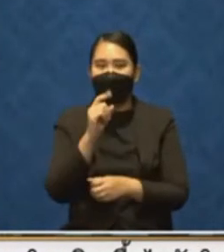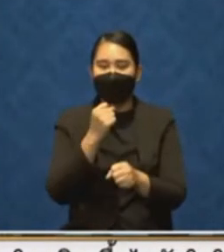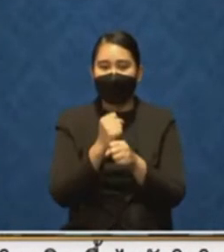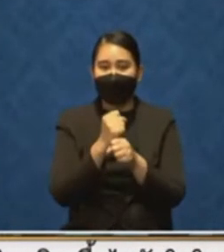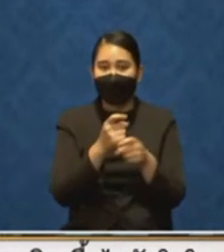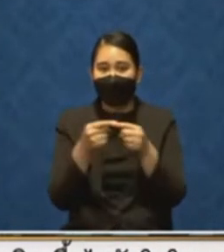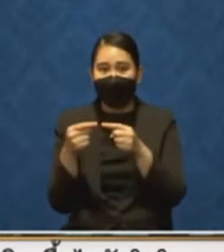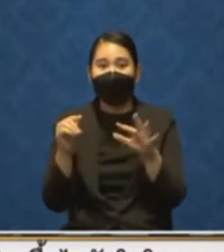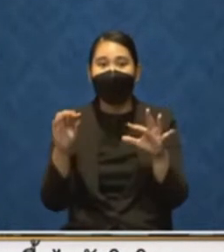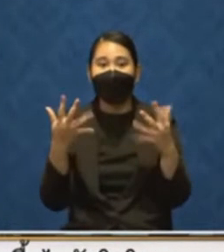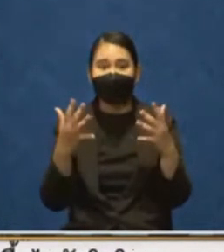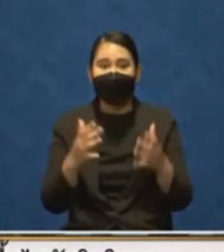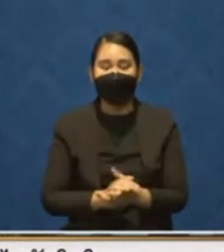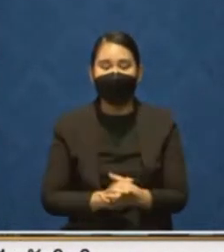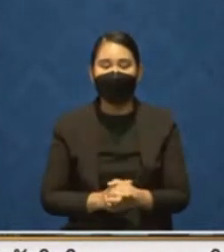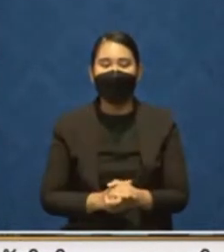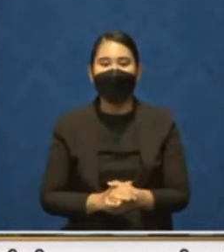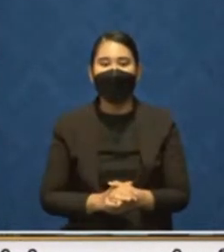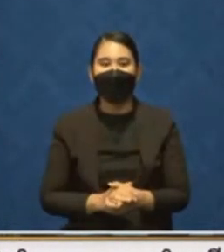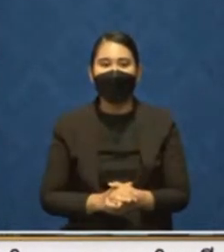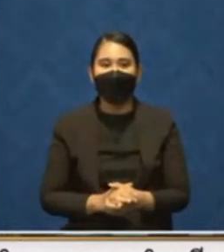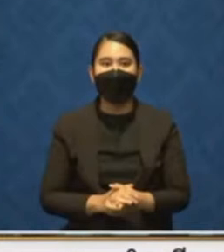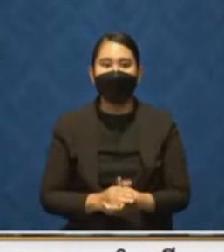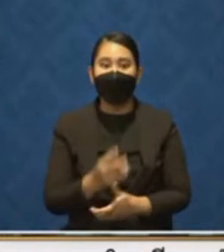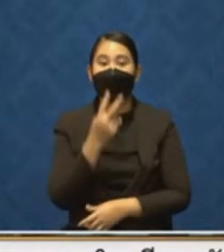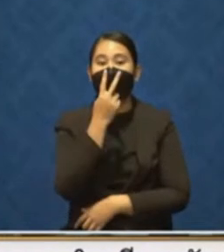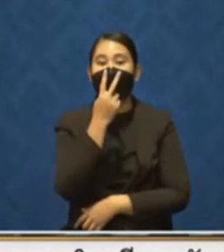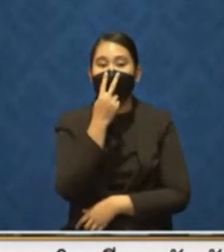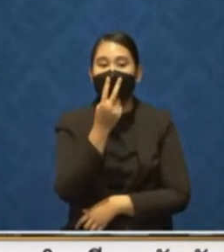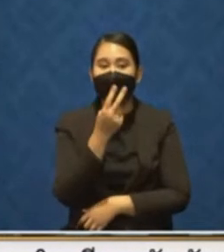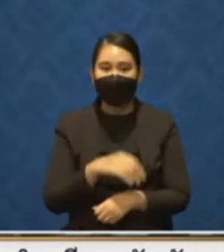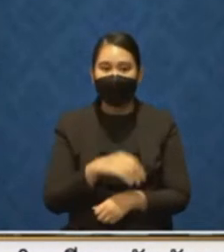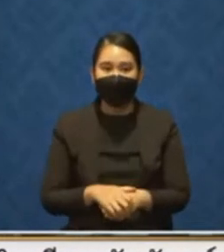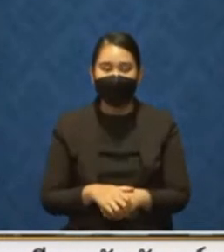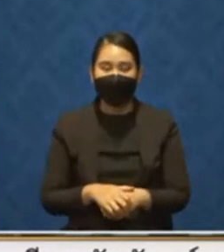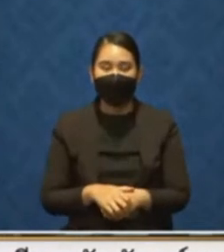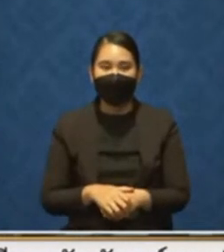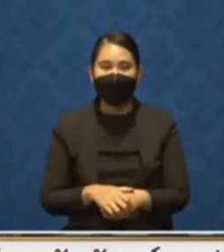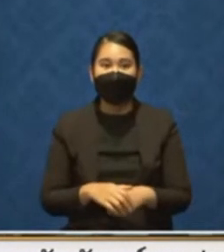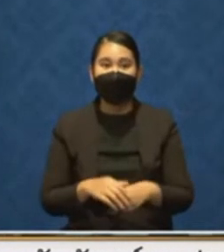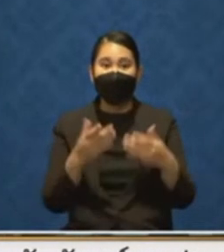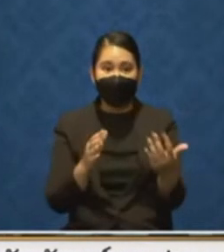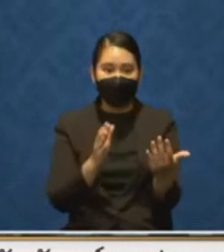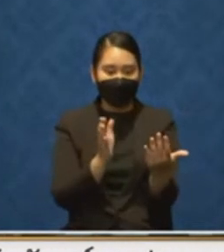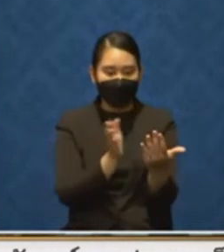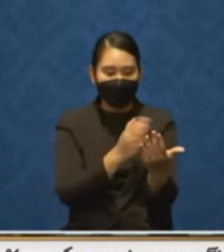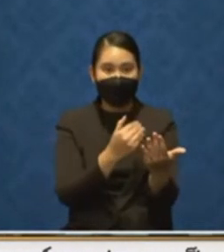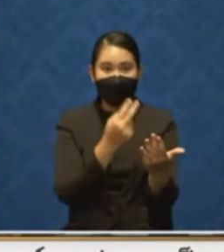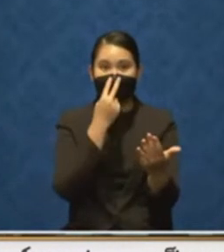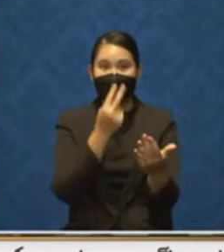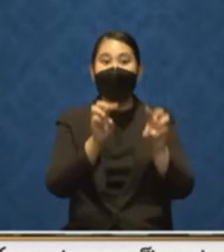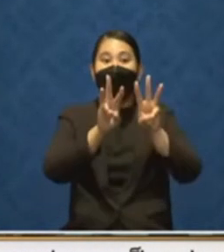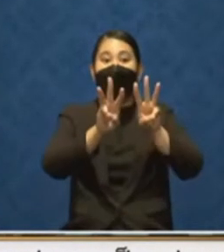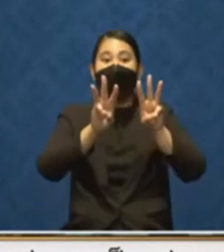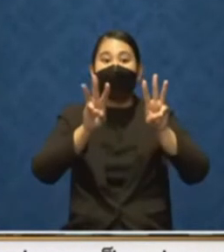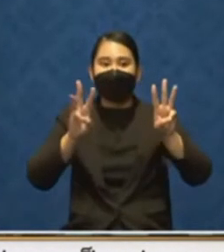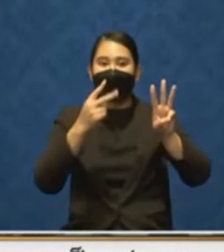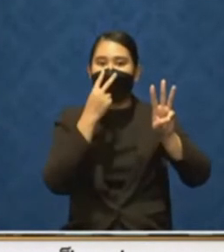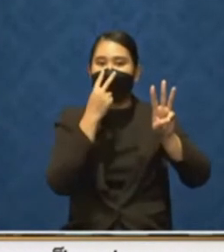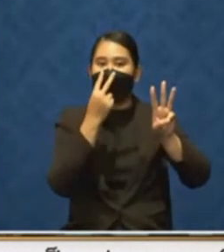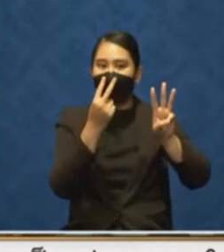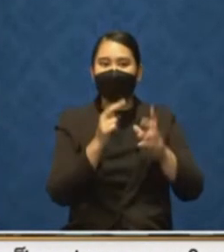นะนะเนี่ยด้วยอ่ะโอเข้าไปดูในเว็บไซต์ท่านประธานที่เคารพครับ